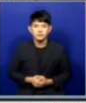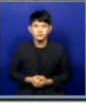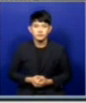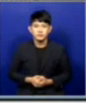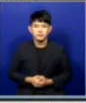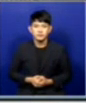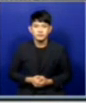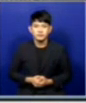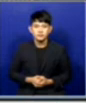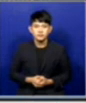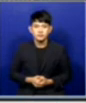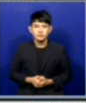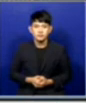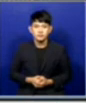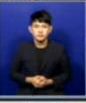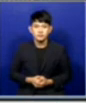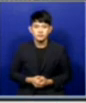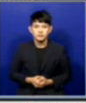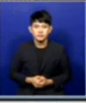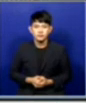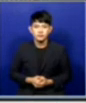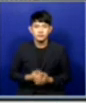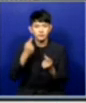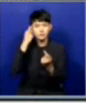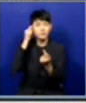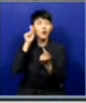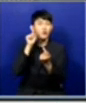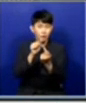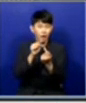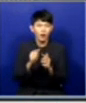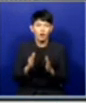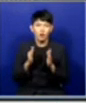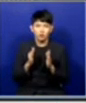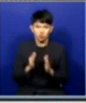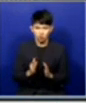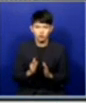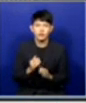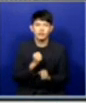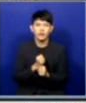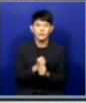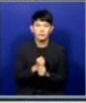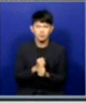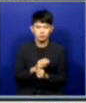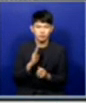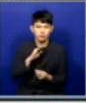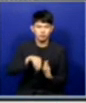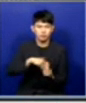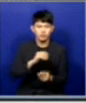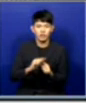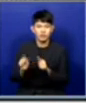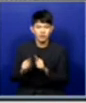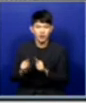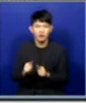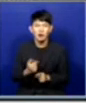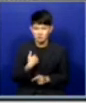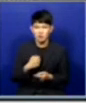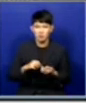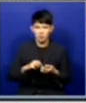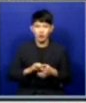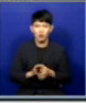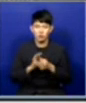ขอห้องโสดด้วยนะคะเป้าหมายของผู้ประกอบการในทุกระดับเป็นผู้ประกอบการยุคใหม่ที่มีบทบาทต่อเศรษฐกิจที่เพิ่มมากขึ้น